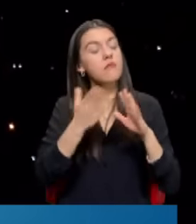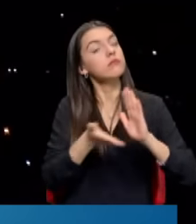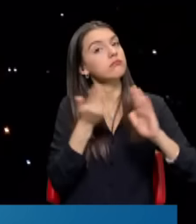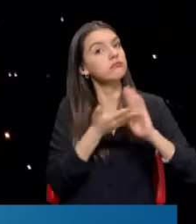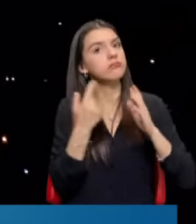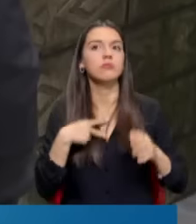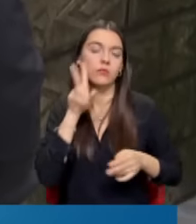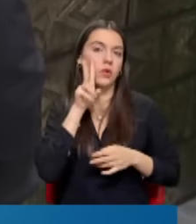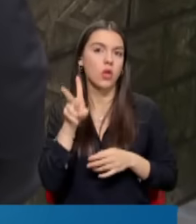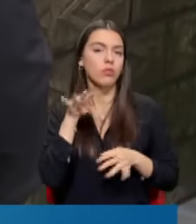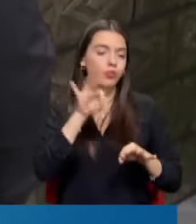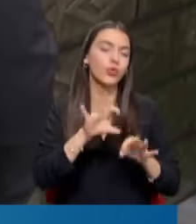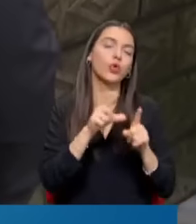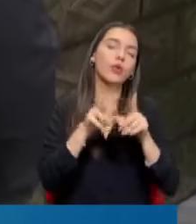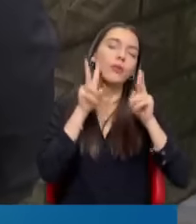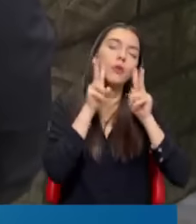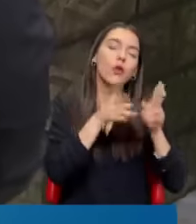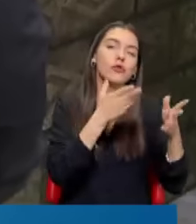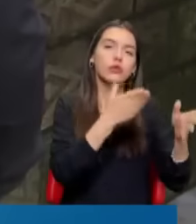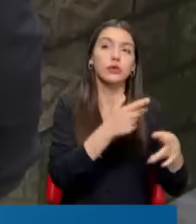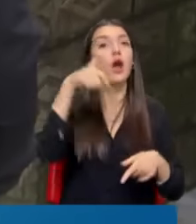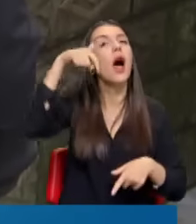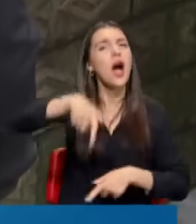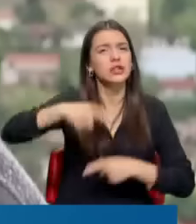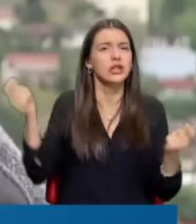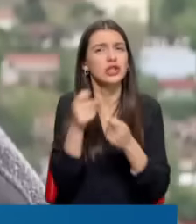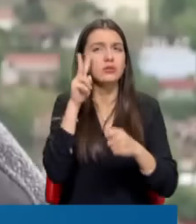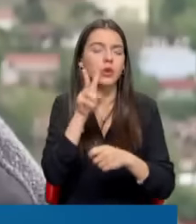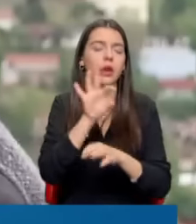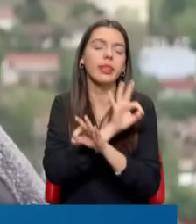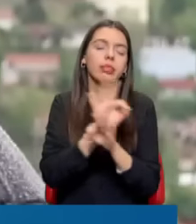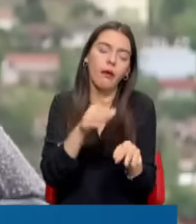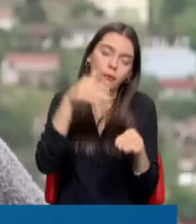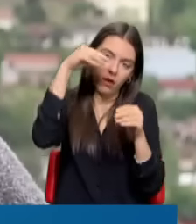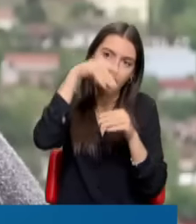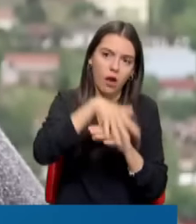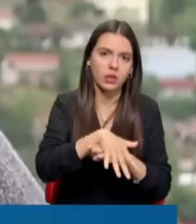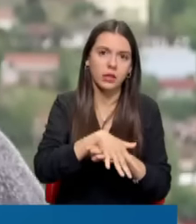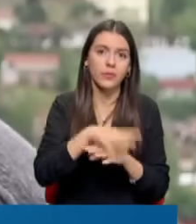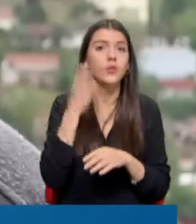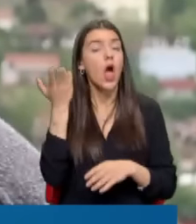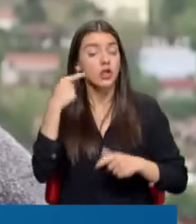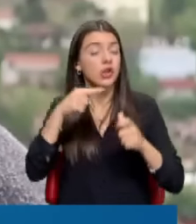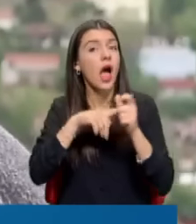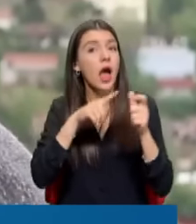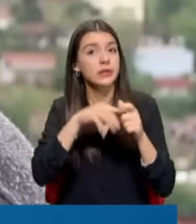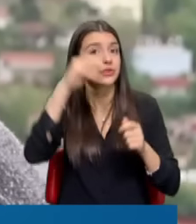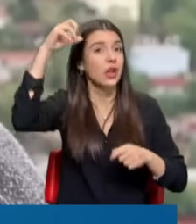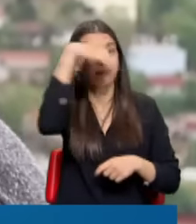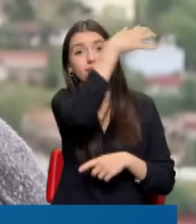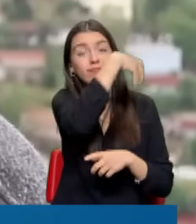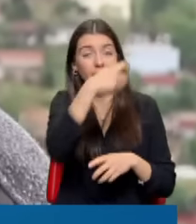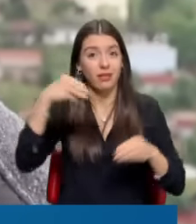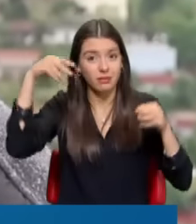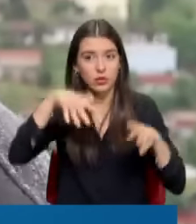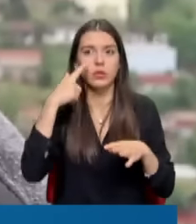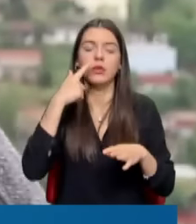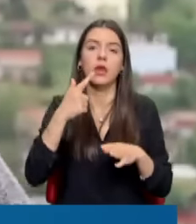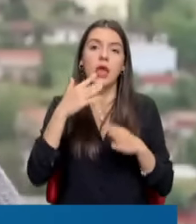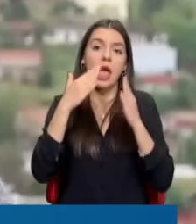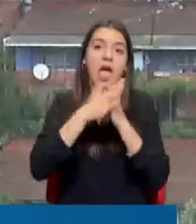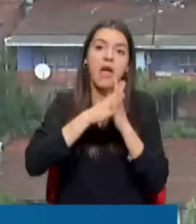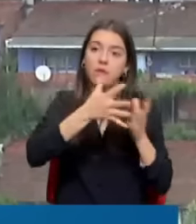de durum ortada. Aşağıdaki çalışmalardan dolayı kaydı net. Erzincan olayı gibi korktuk yani. Çünkü akar toprak bir aktı mı